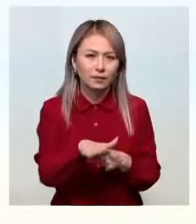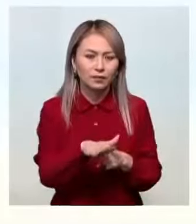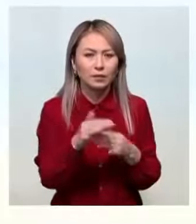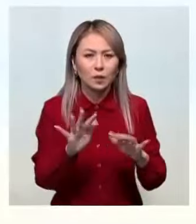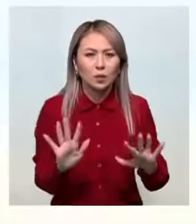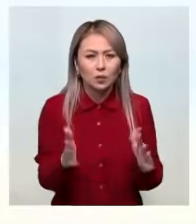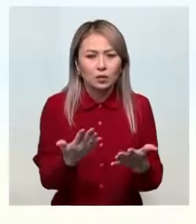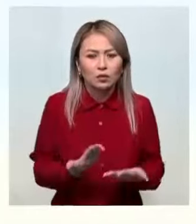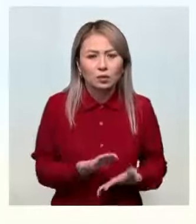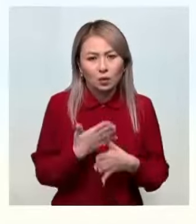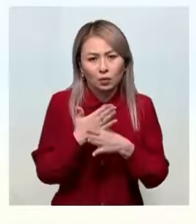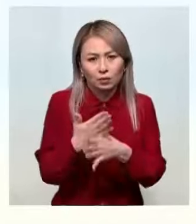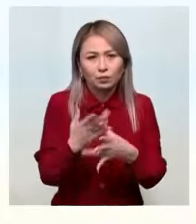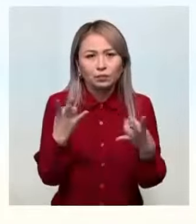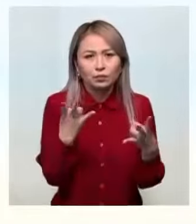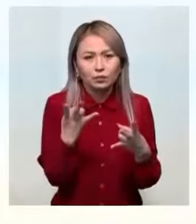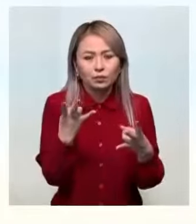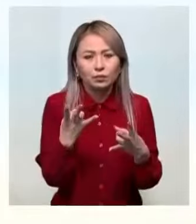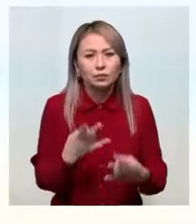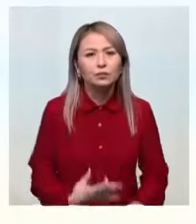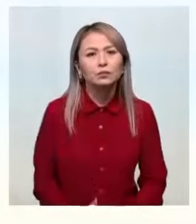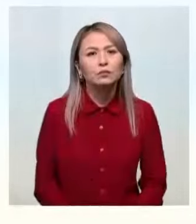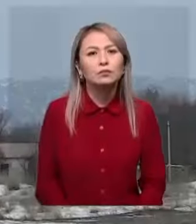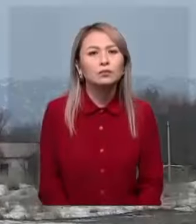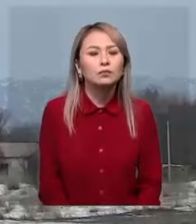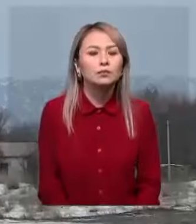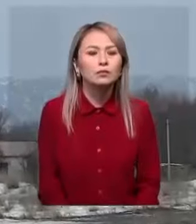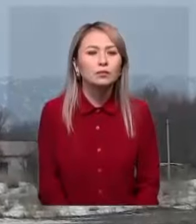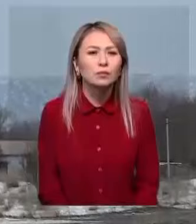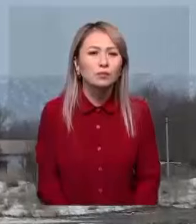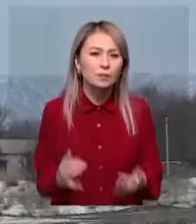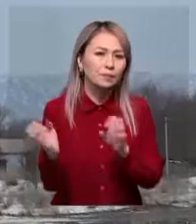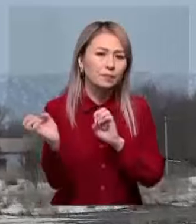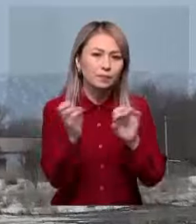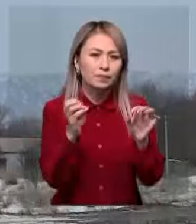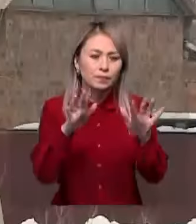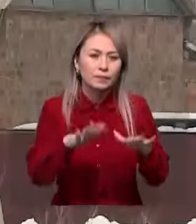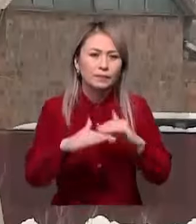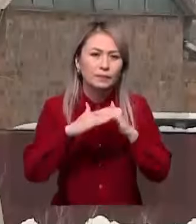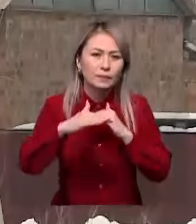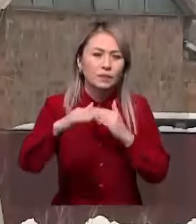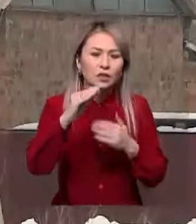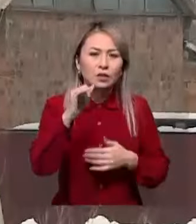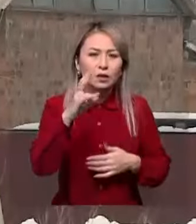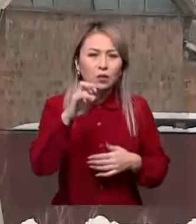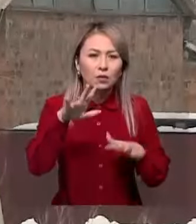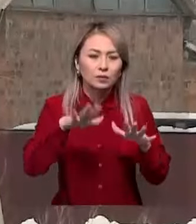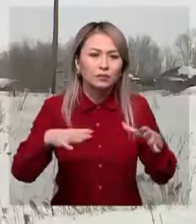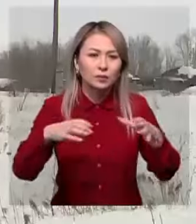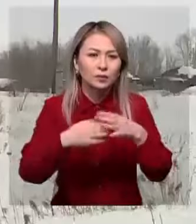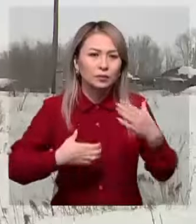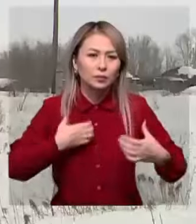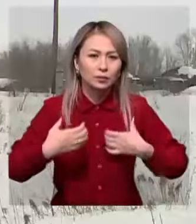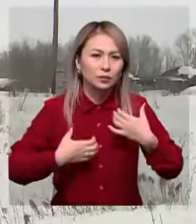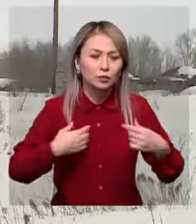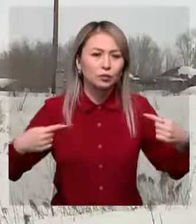Мынандай жағдайда көмектесуіміз керек қой, бір жағынан қол ұшымызды беруіміз керек енді бәрімізде. Қалжырдың тасуы 50 шақты түтіні бар Жаңаауыл елді мекеніндегі тұрғындарды алаңдатқаны